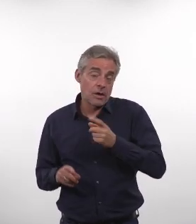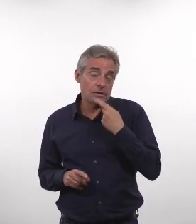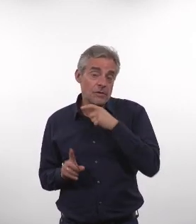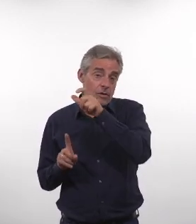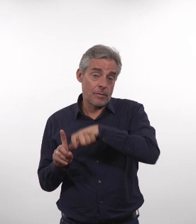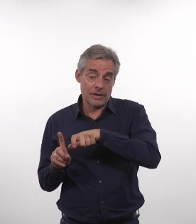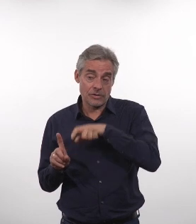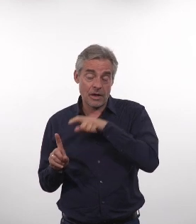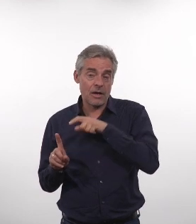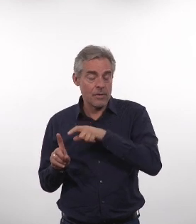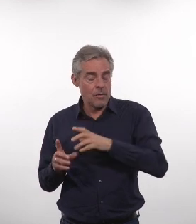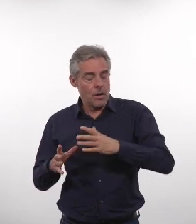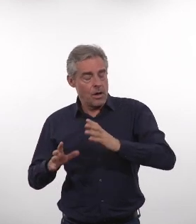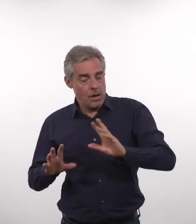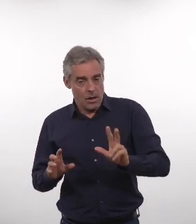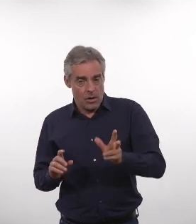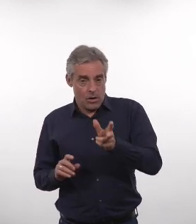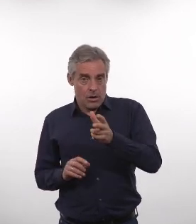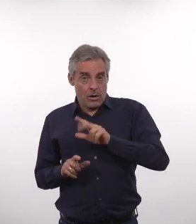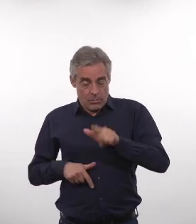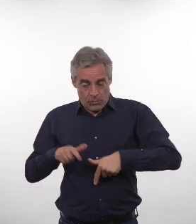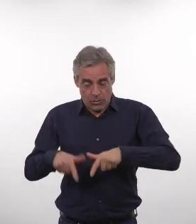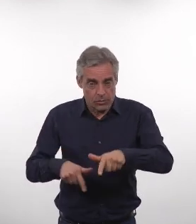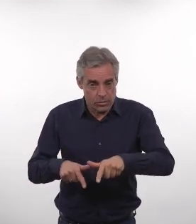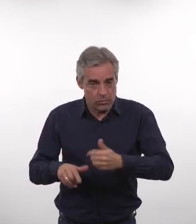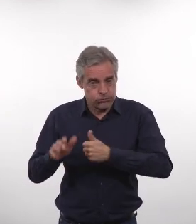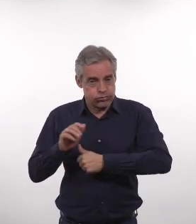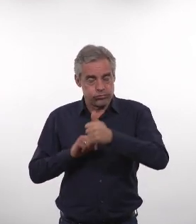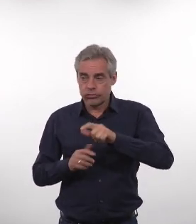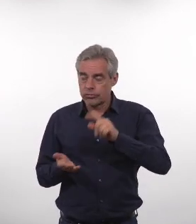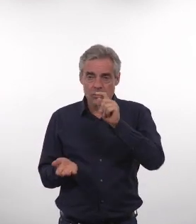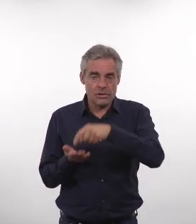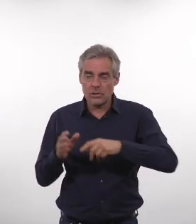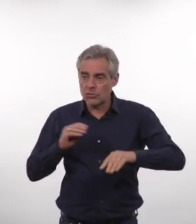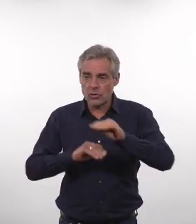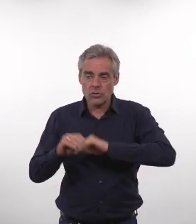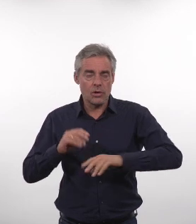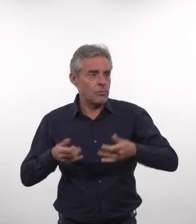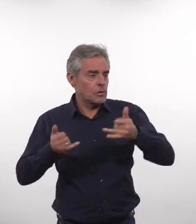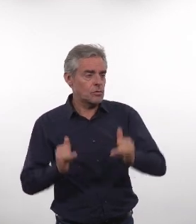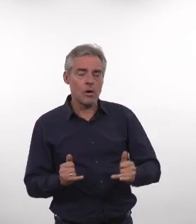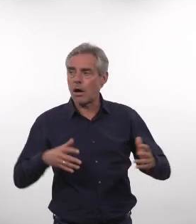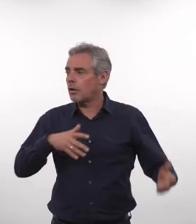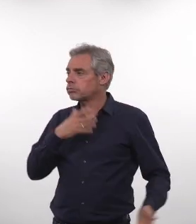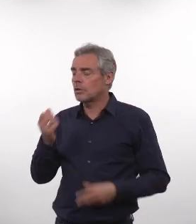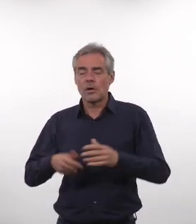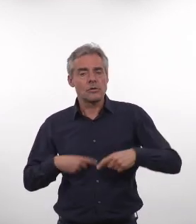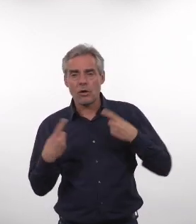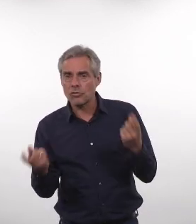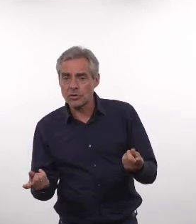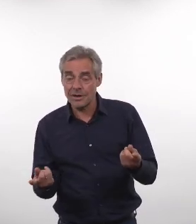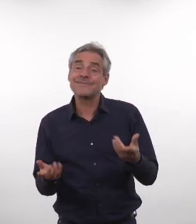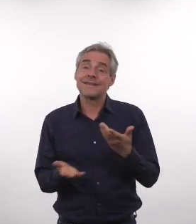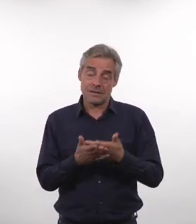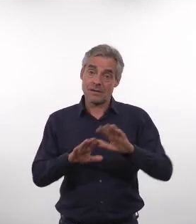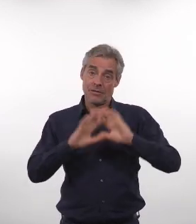personne, elle puisse être en capacité de se déplacer dans le lieu de soins, qu'elle puisse s'asseoir à la demande, qu'elle puisse s'allonger à la demande. Ça fait partie